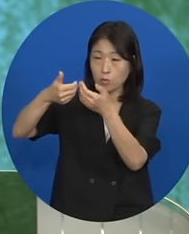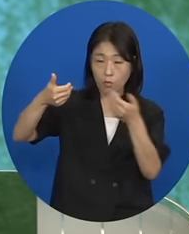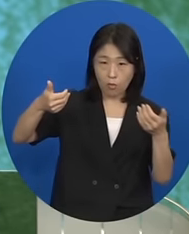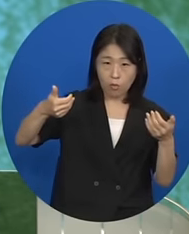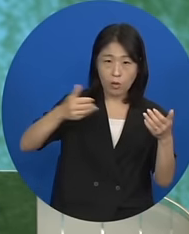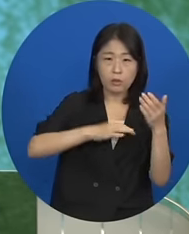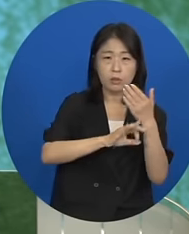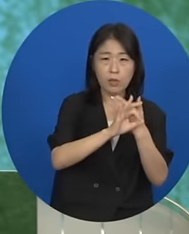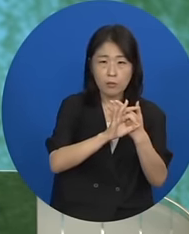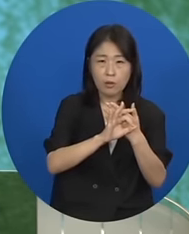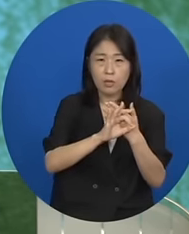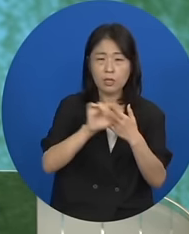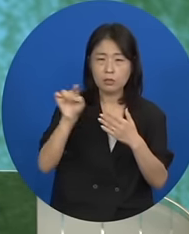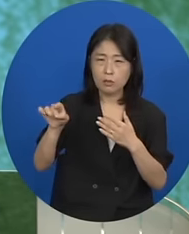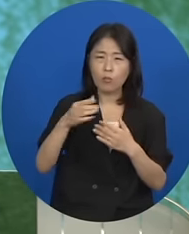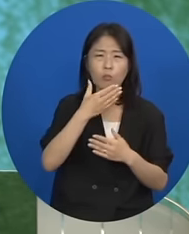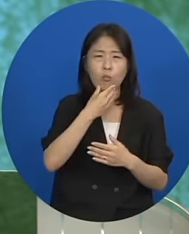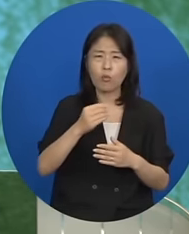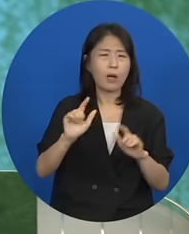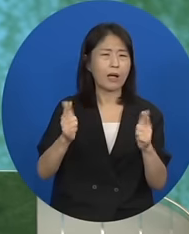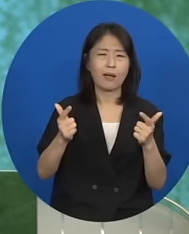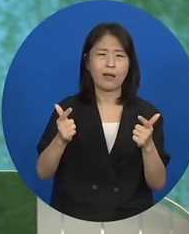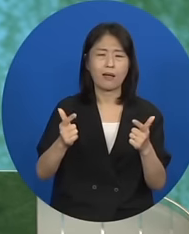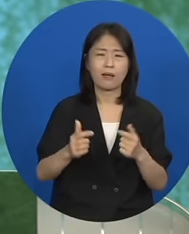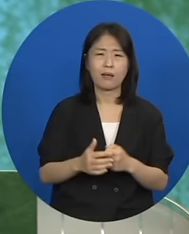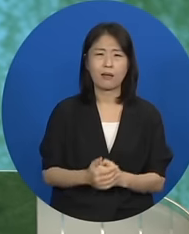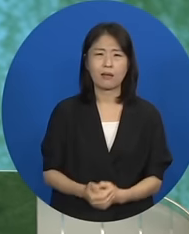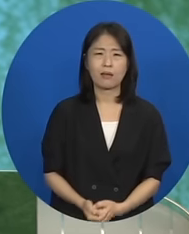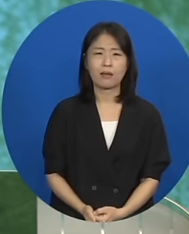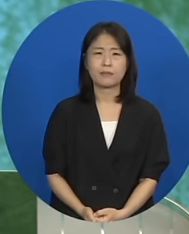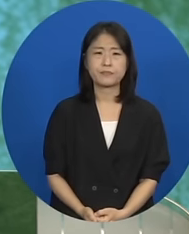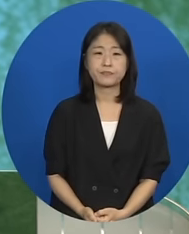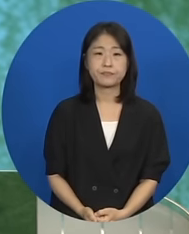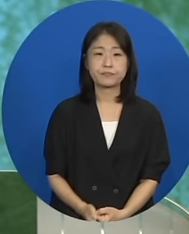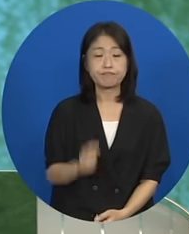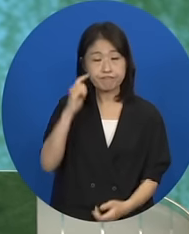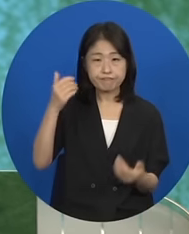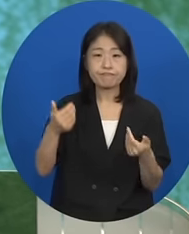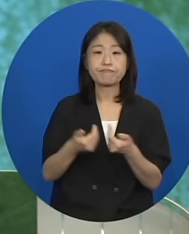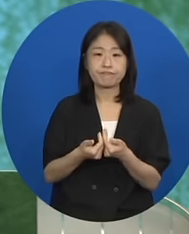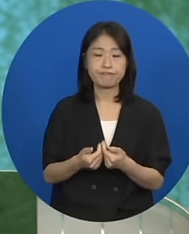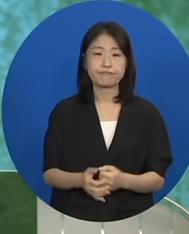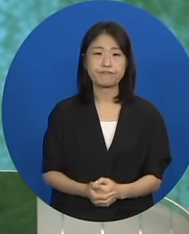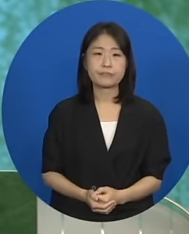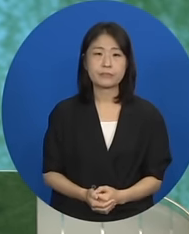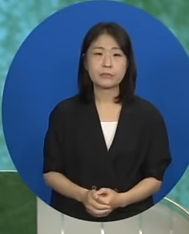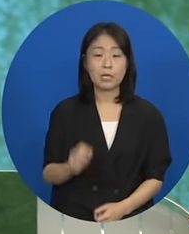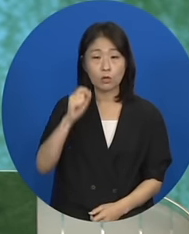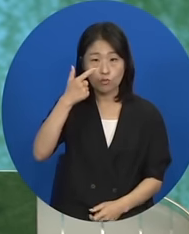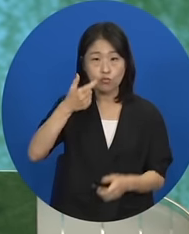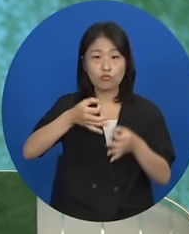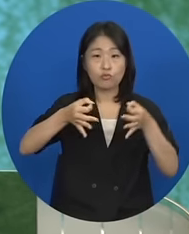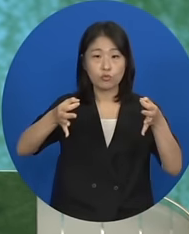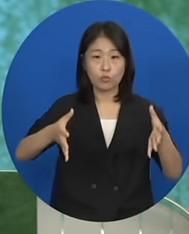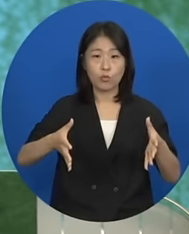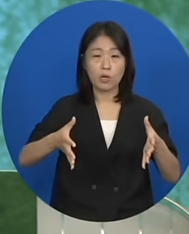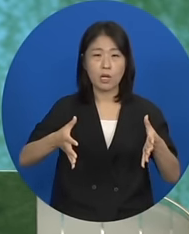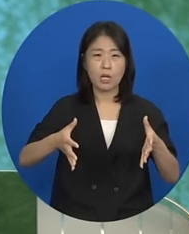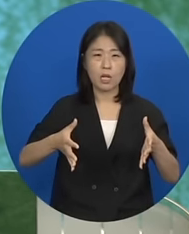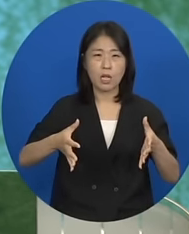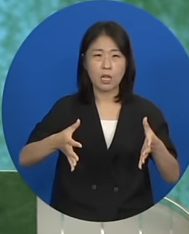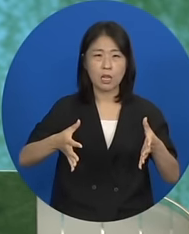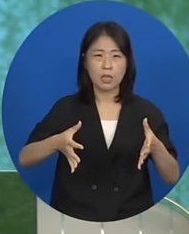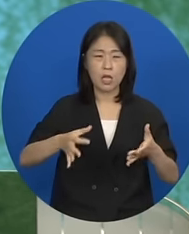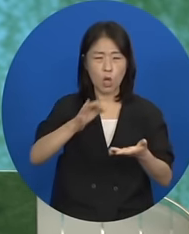여러분 복이 될 수가 없는 것이죠 반대로 지난 전반기에 큰 재정의 손실을